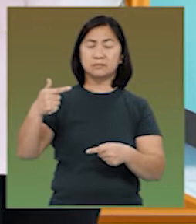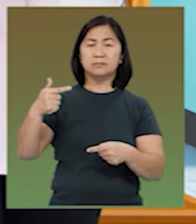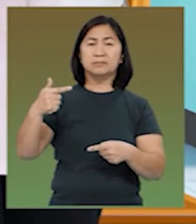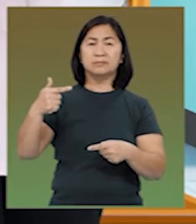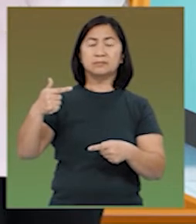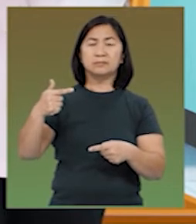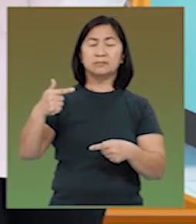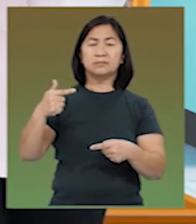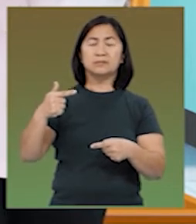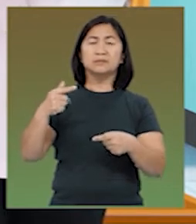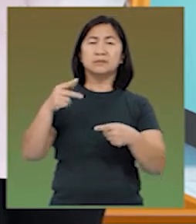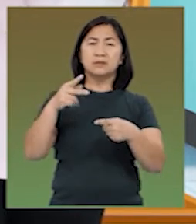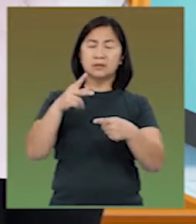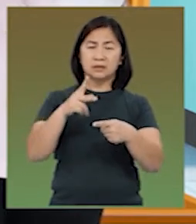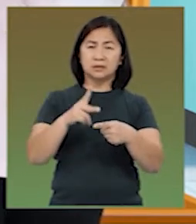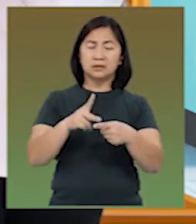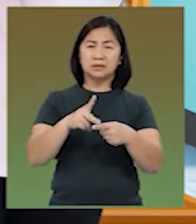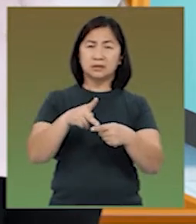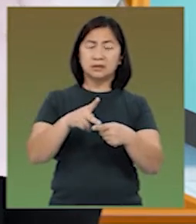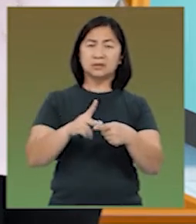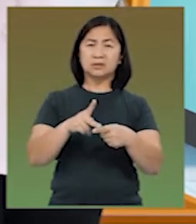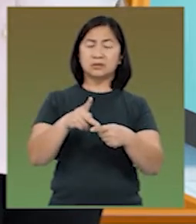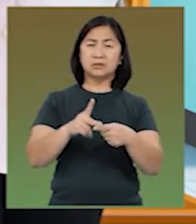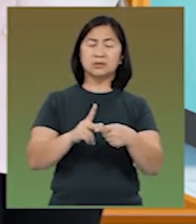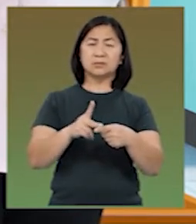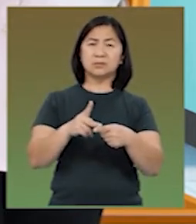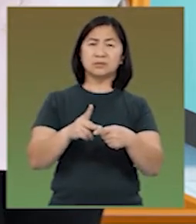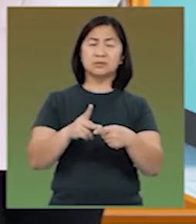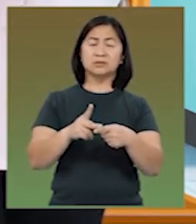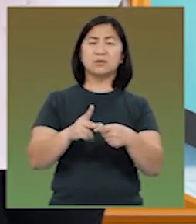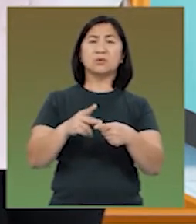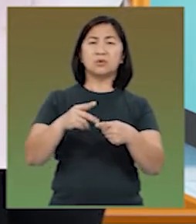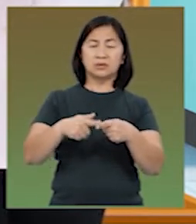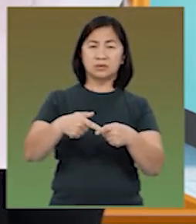Ang kilograms at grams ay mga units of mass.